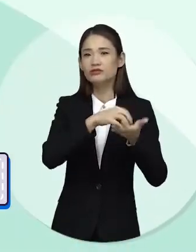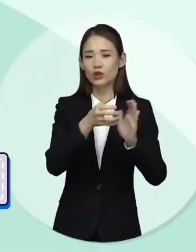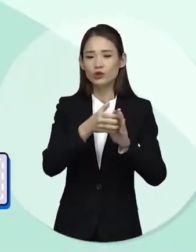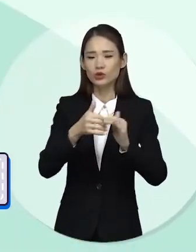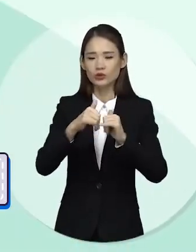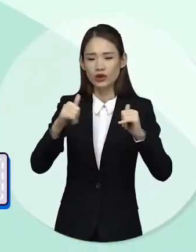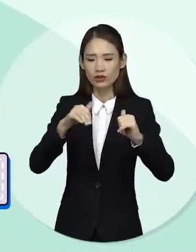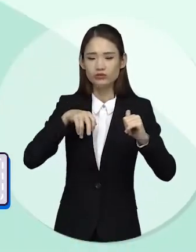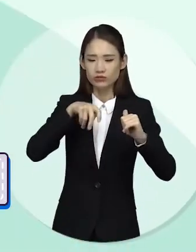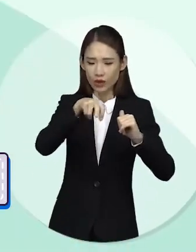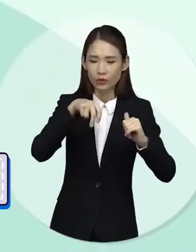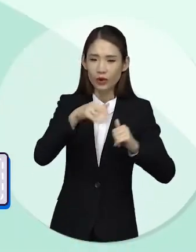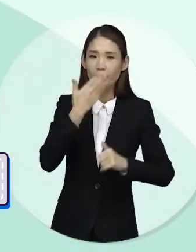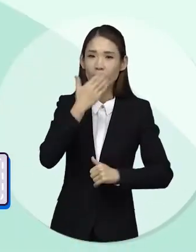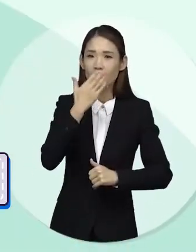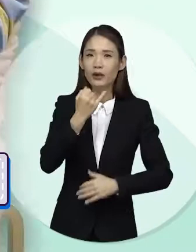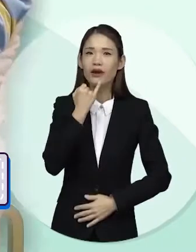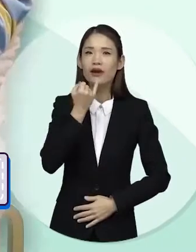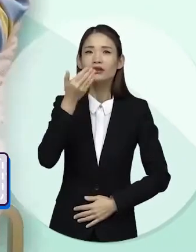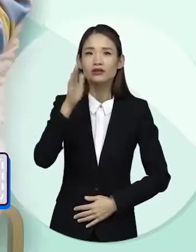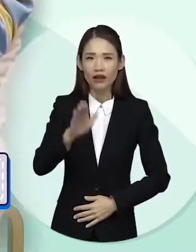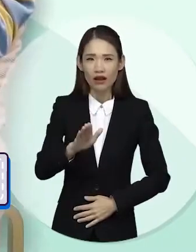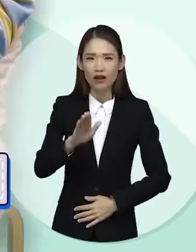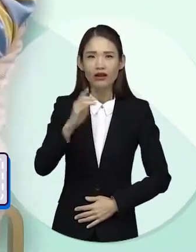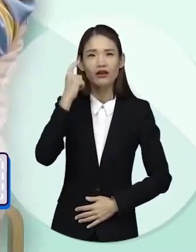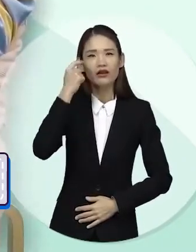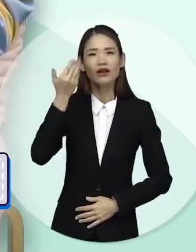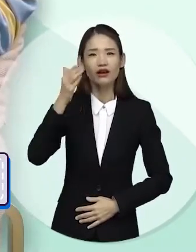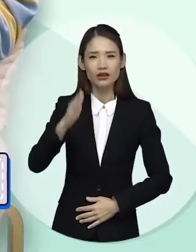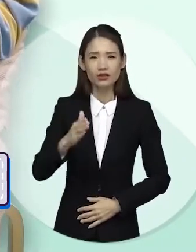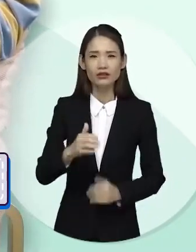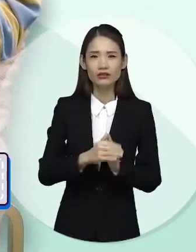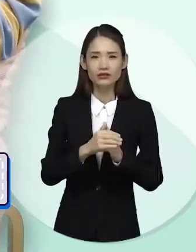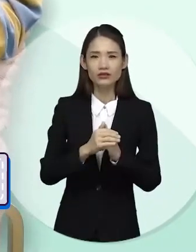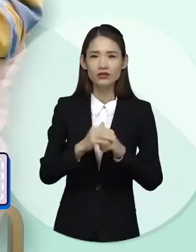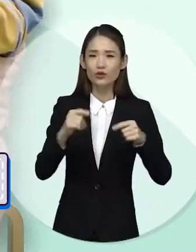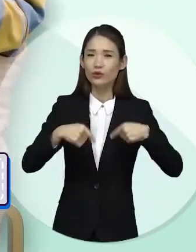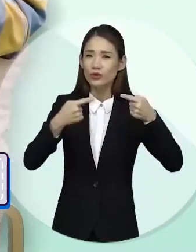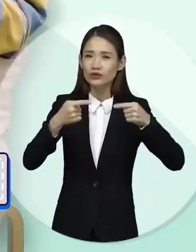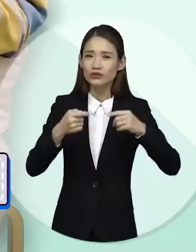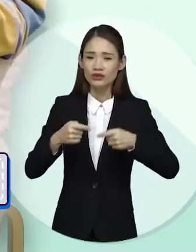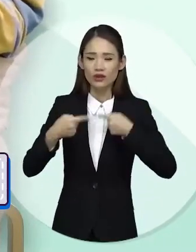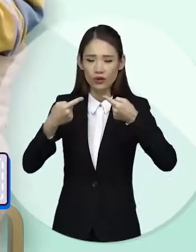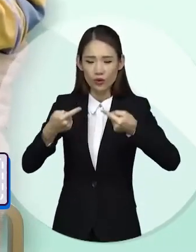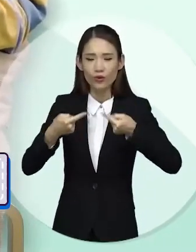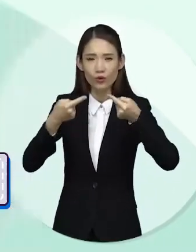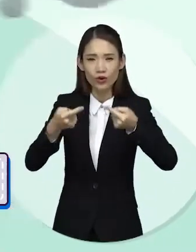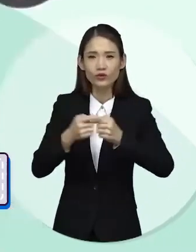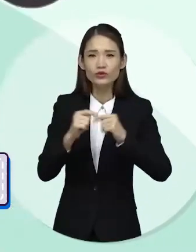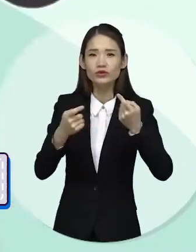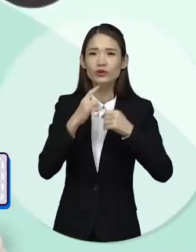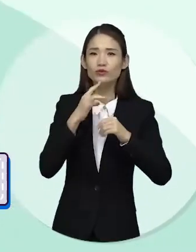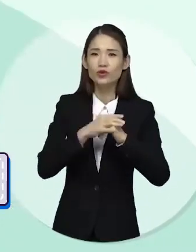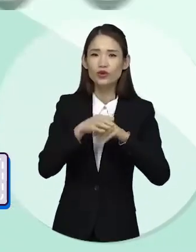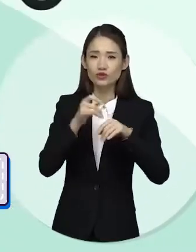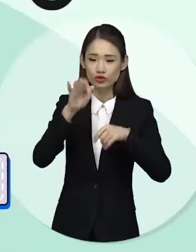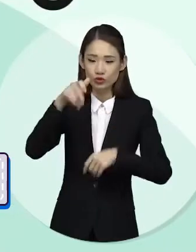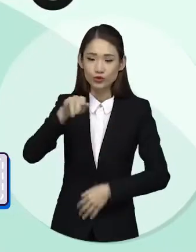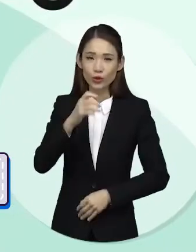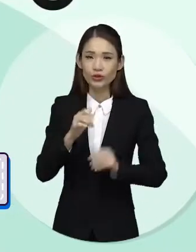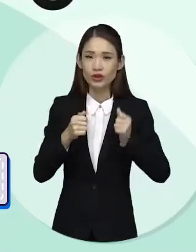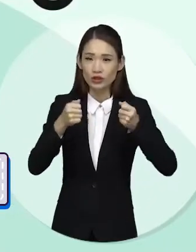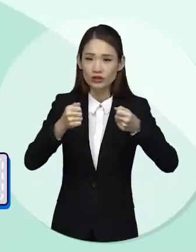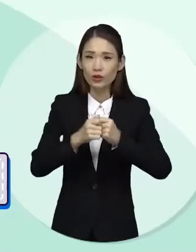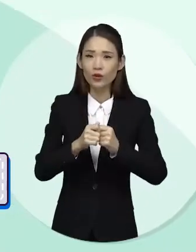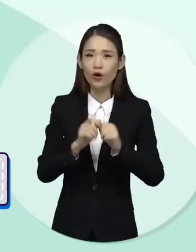이 정도면은 사람들이 지나다닐만 한데? 라고 생각을 하시는 것 같아요. 근데 사실은 휠체어도 지나가야 하고 근데 휠체어뿐만이 아니라